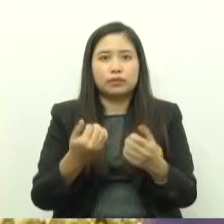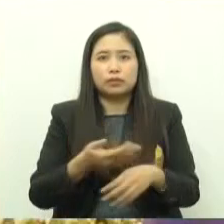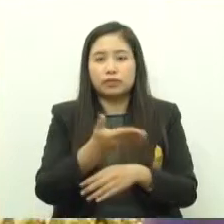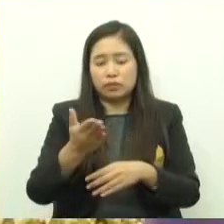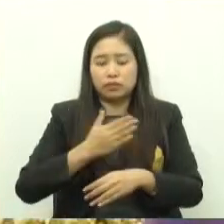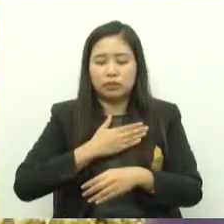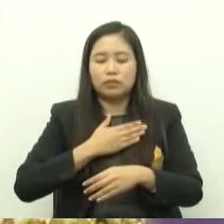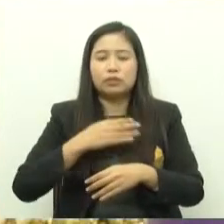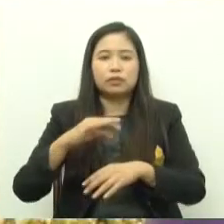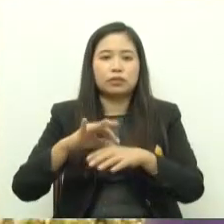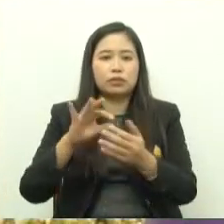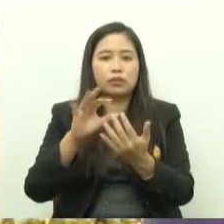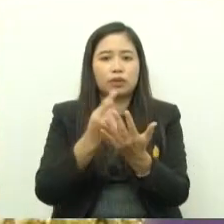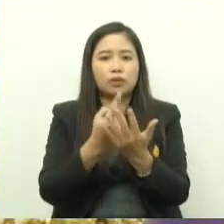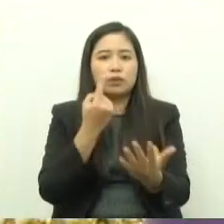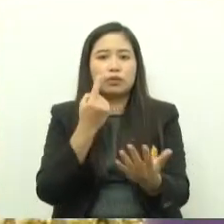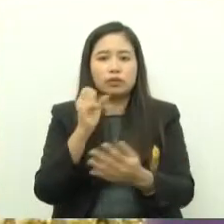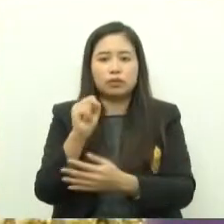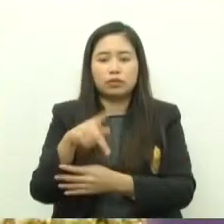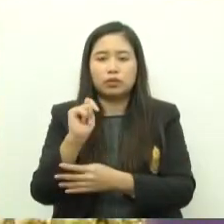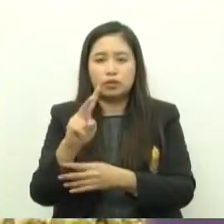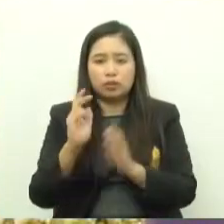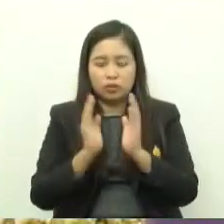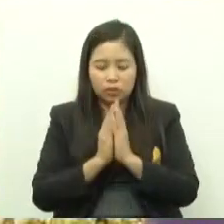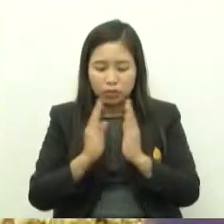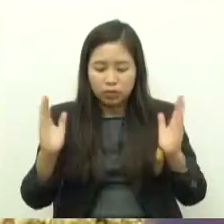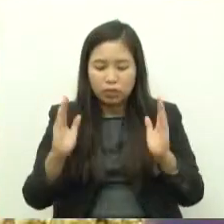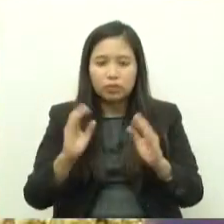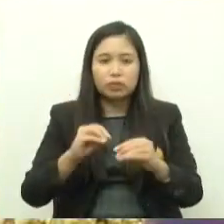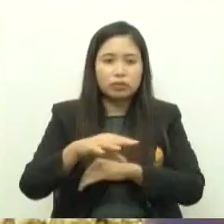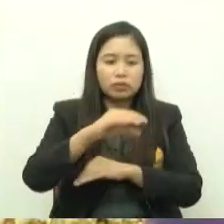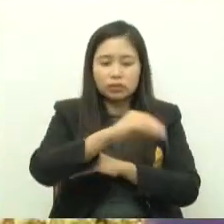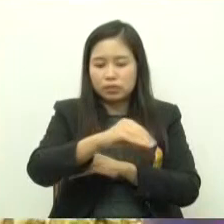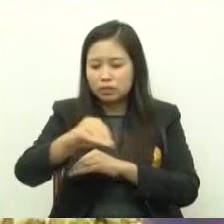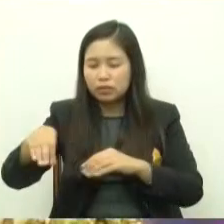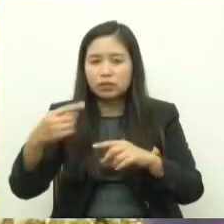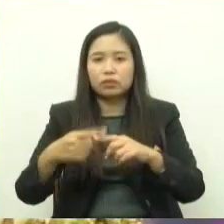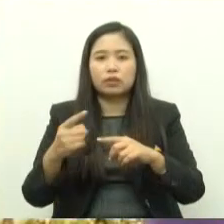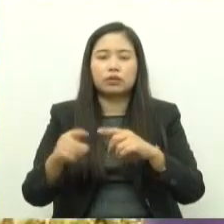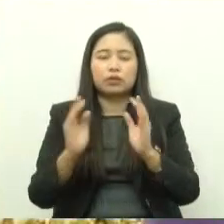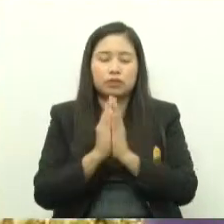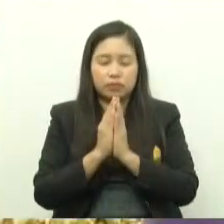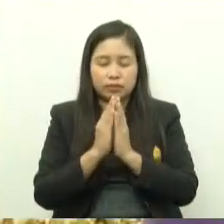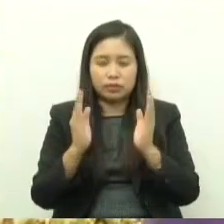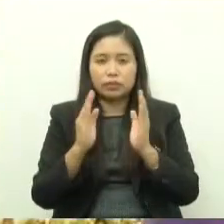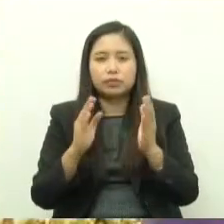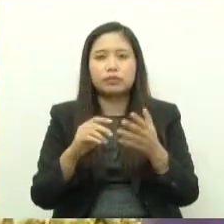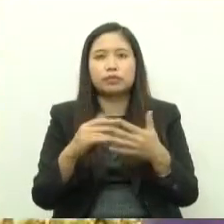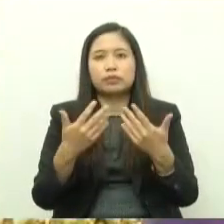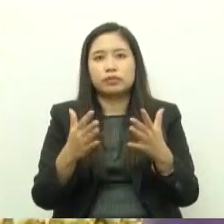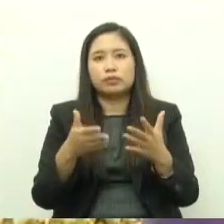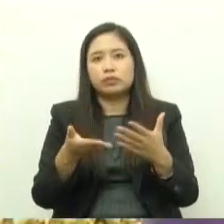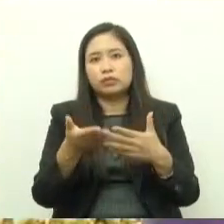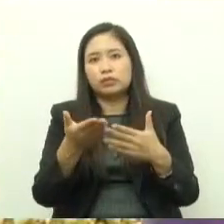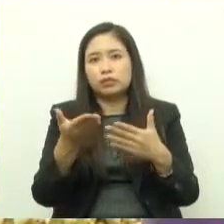สพฐก็ต้องถือโอกาสขอบคุณผู้มีส่วนเกี่ยวข้องไว้ณโอกาสนี้อีกครั้งครับครับส่วนที่ 2เนี่ยเรามาน่าน